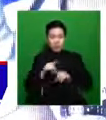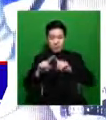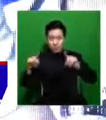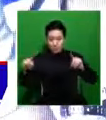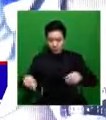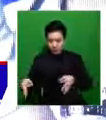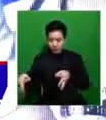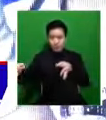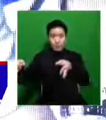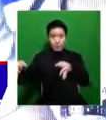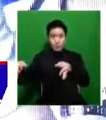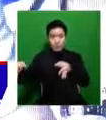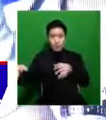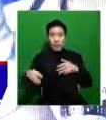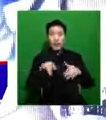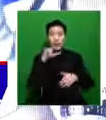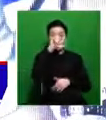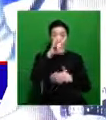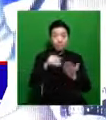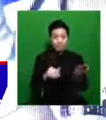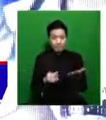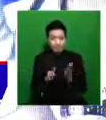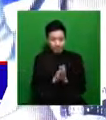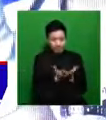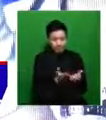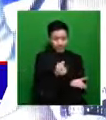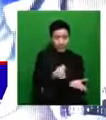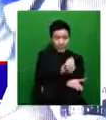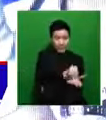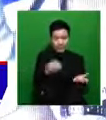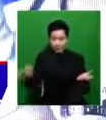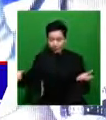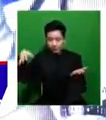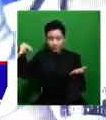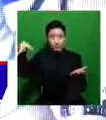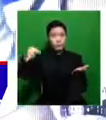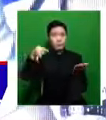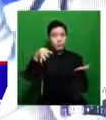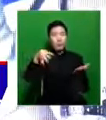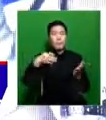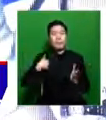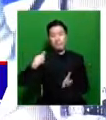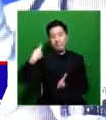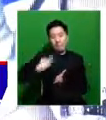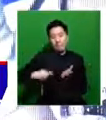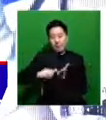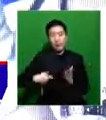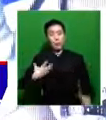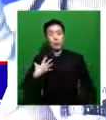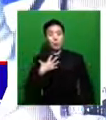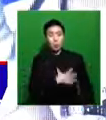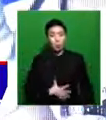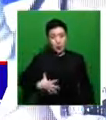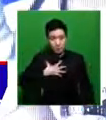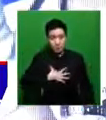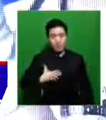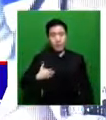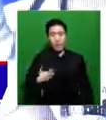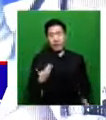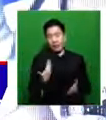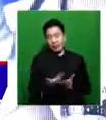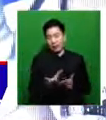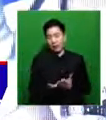3วันแสดงนะครับต้องมีใบกรมธรรม์ประกันสุขภาพนะครับเป็นจำนวน